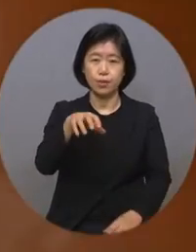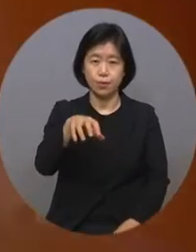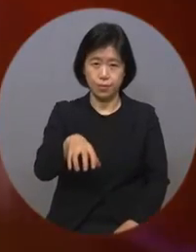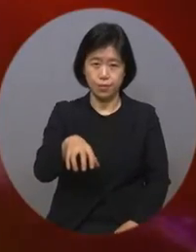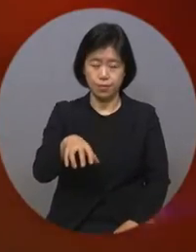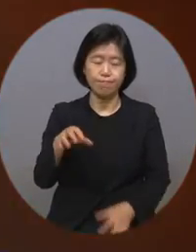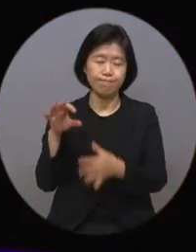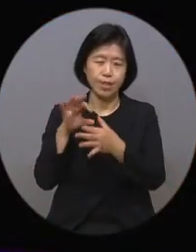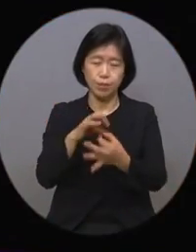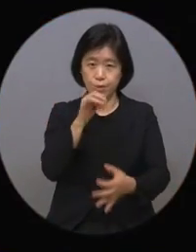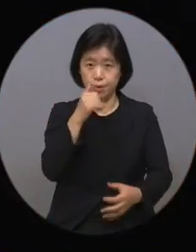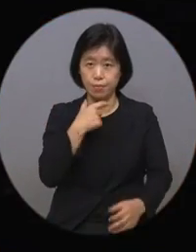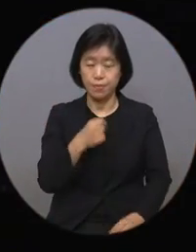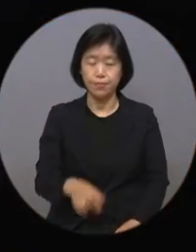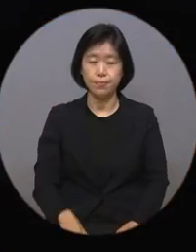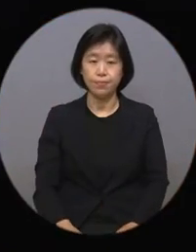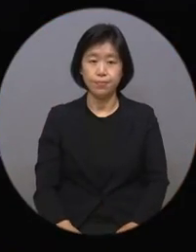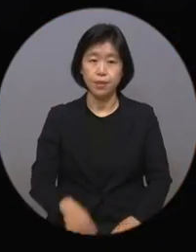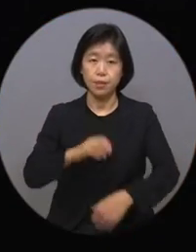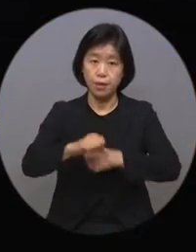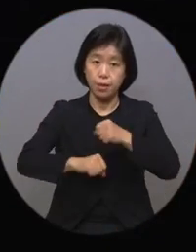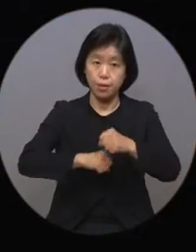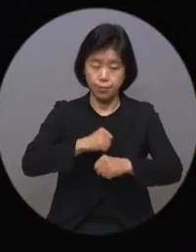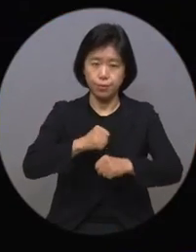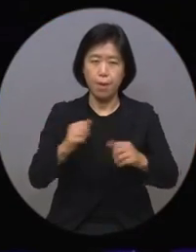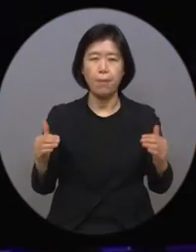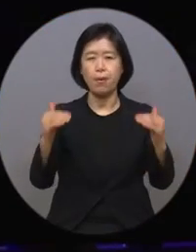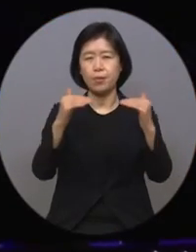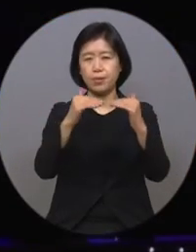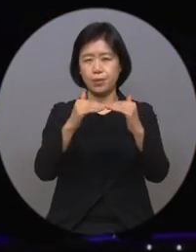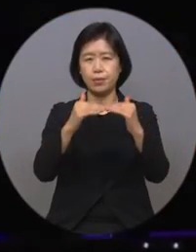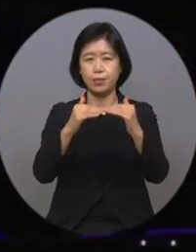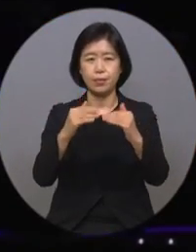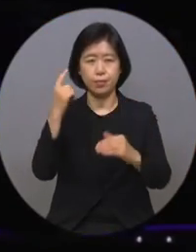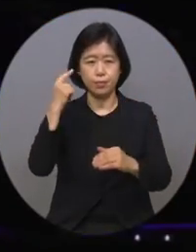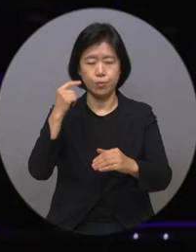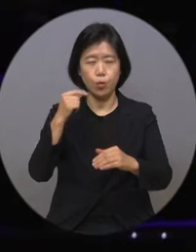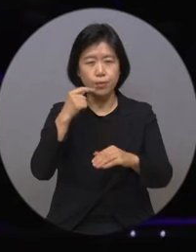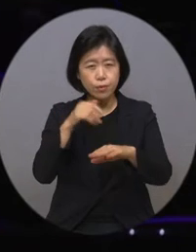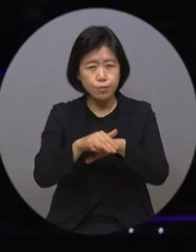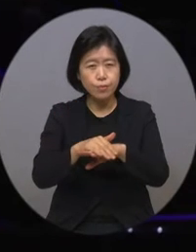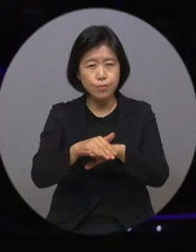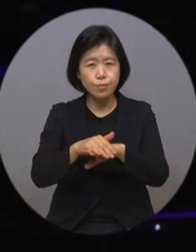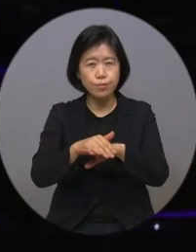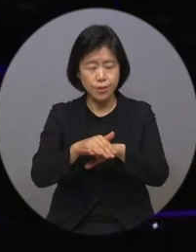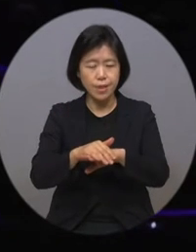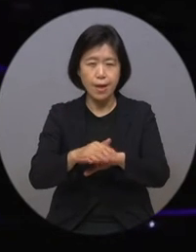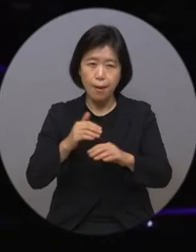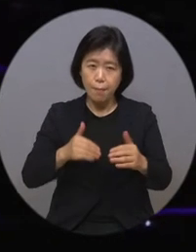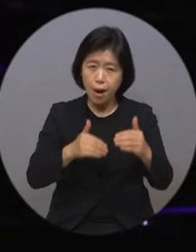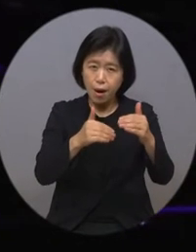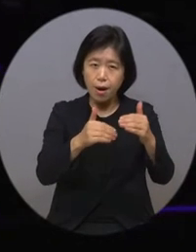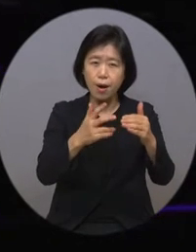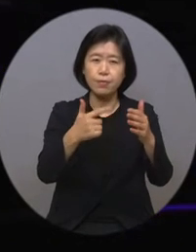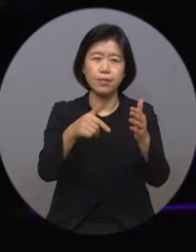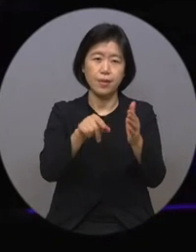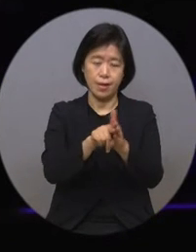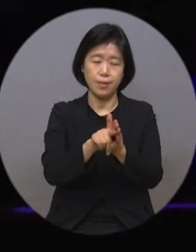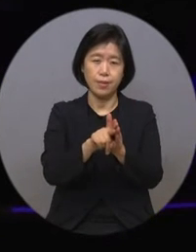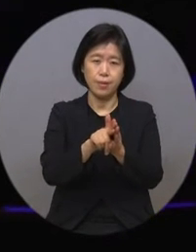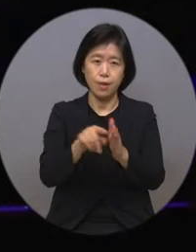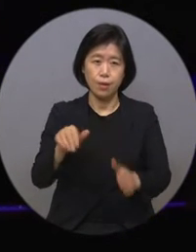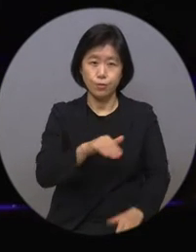바랍니다. 자유와 평등, 민주주의 실현을 통해 인류가 쟁취하고자 했던 궁극의 가치는